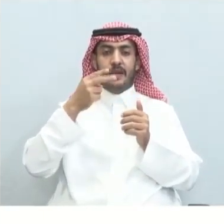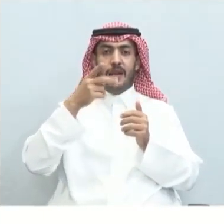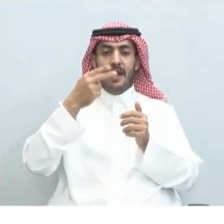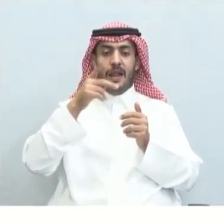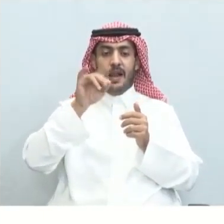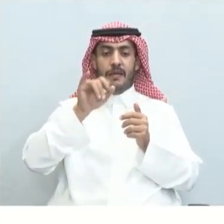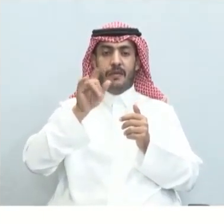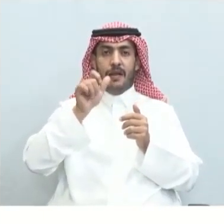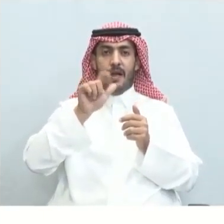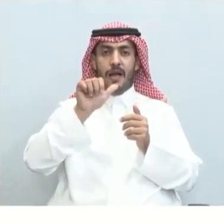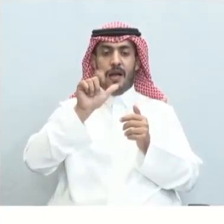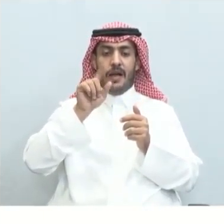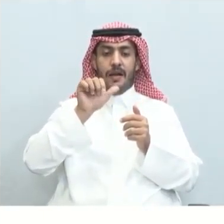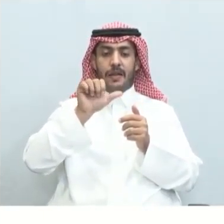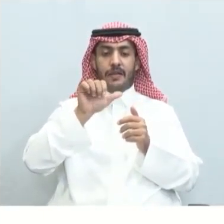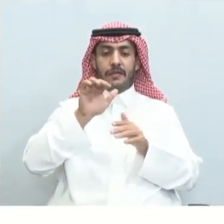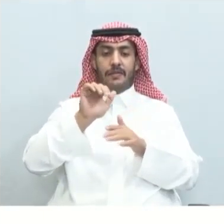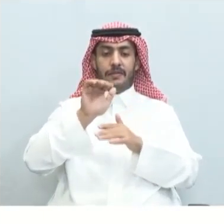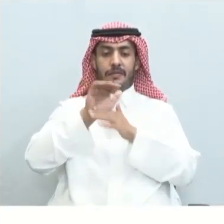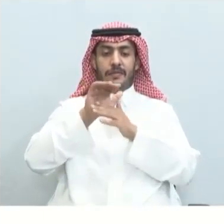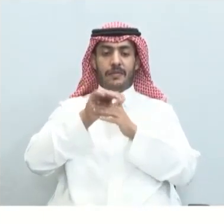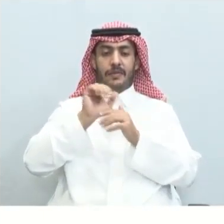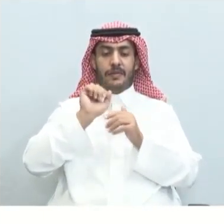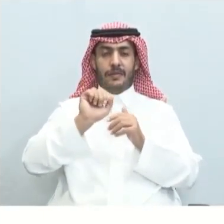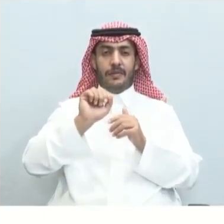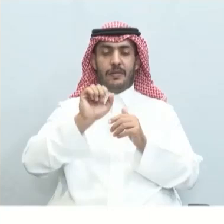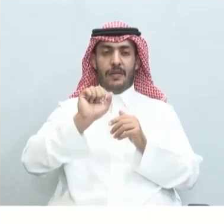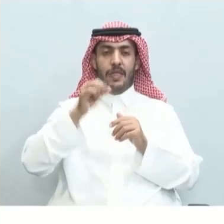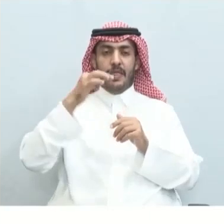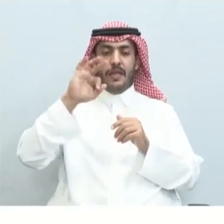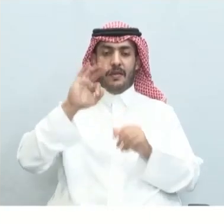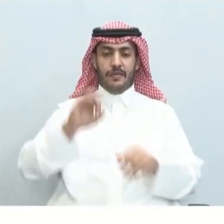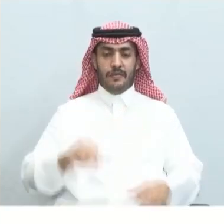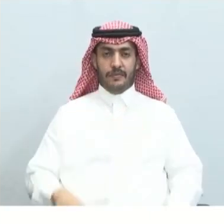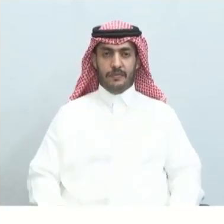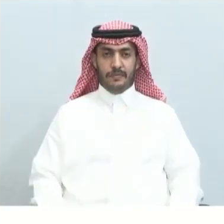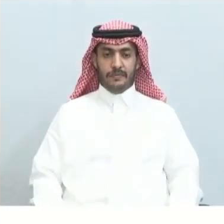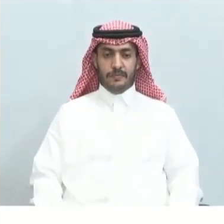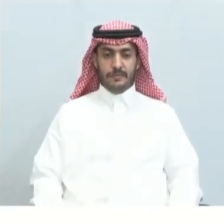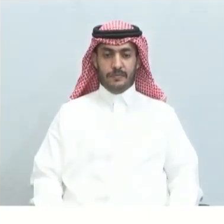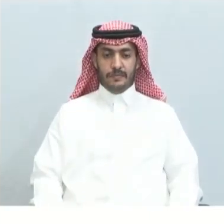علم الارض يدرس للمرحله الثانويه